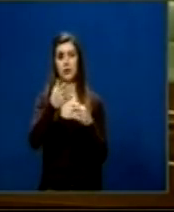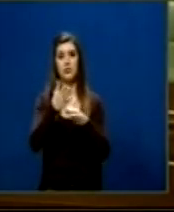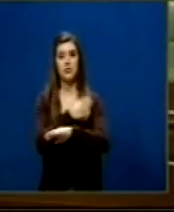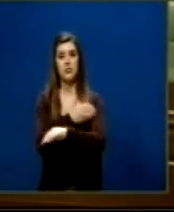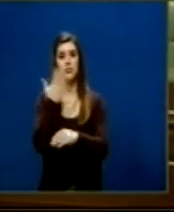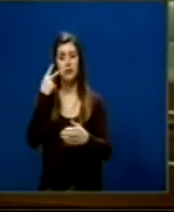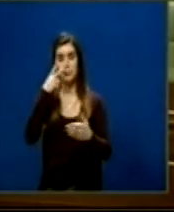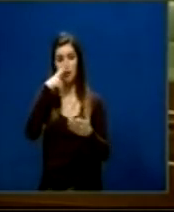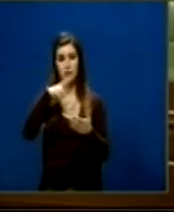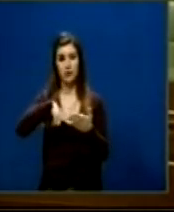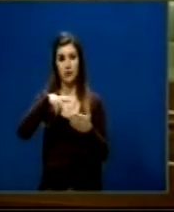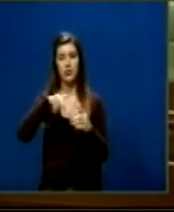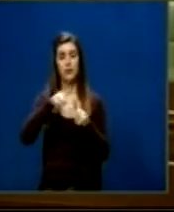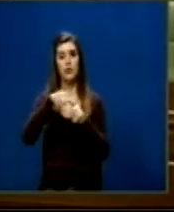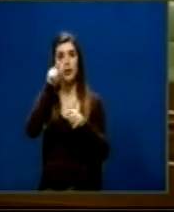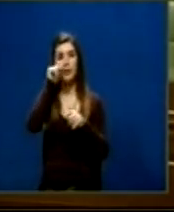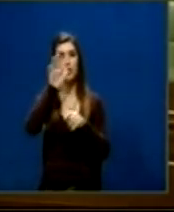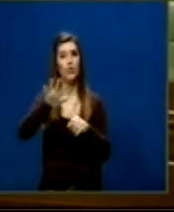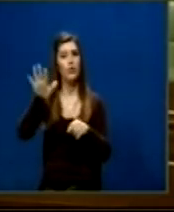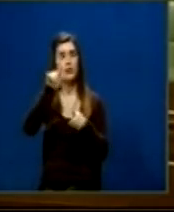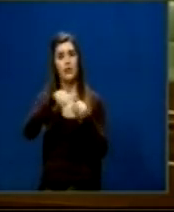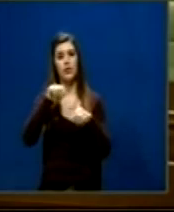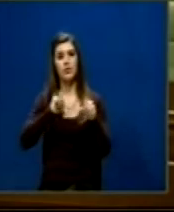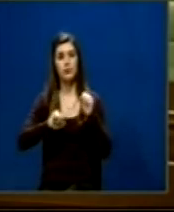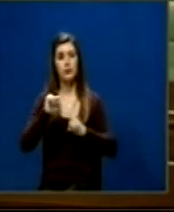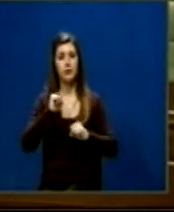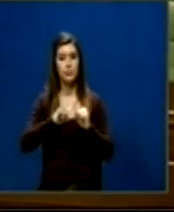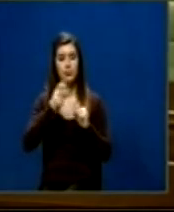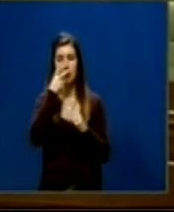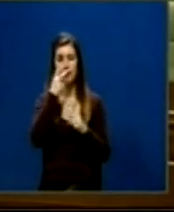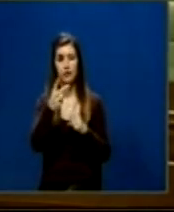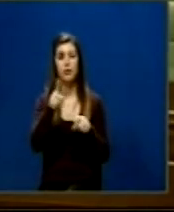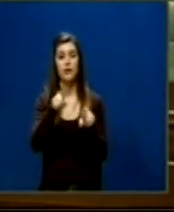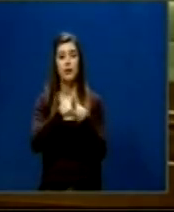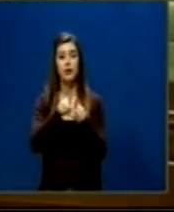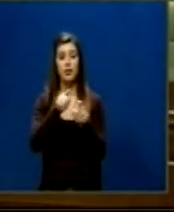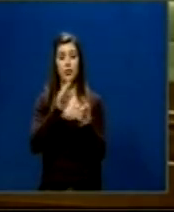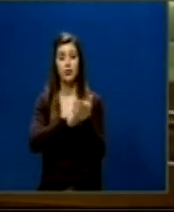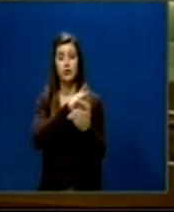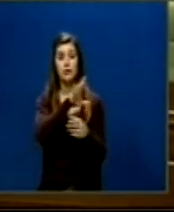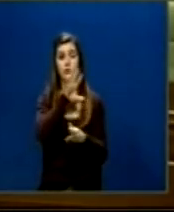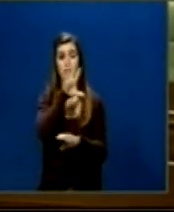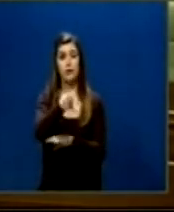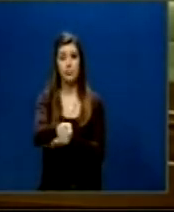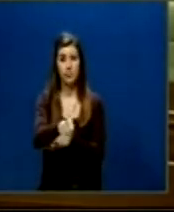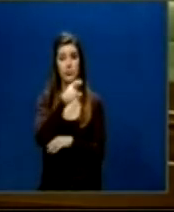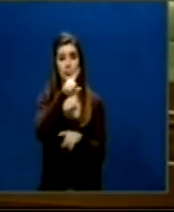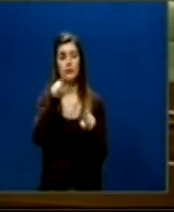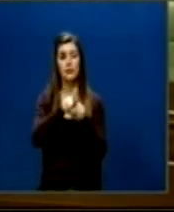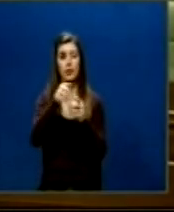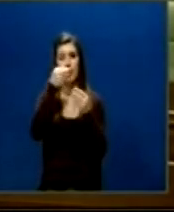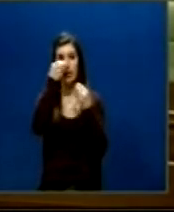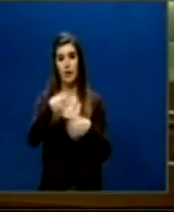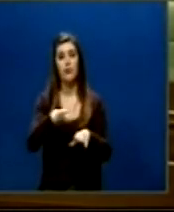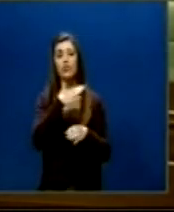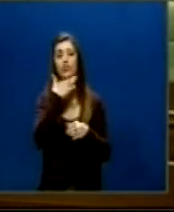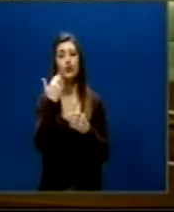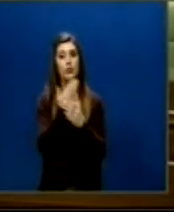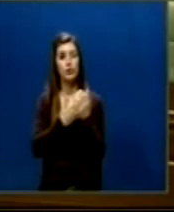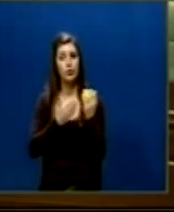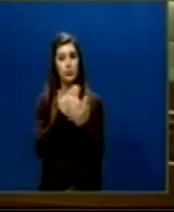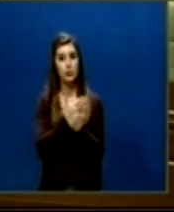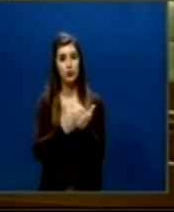okupimet e popujve në botë dhe me kuptu se kur ndodh okupimi, ndodhin edhe damtime të ndryshme. Sot